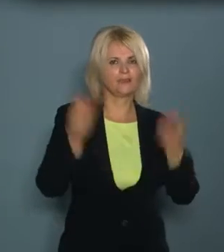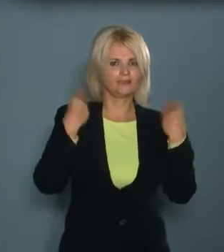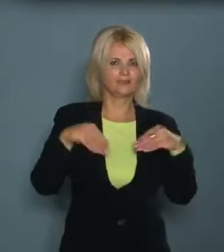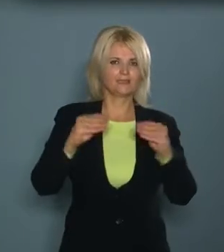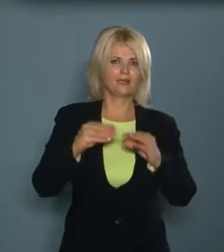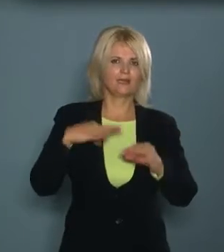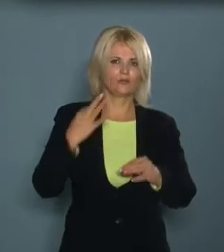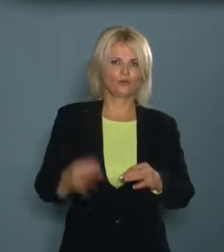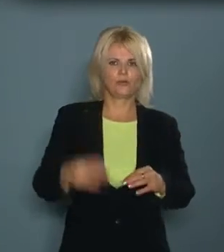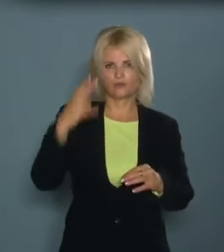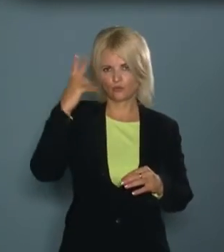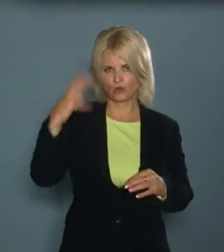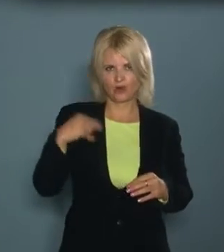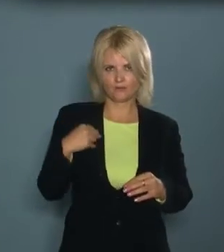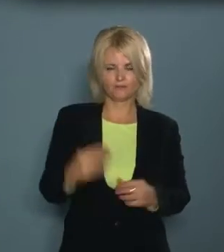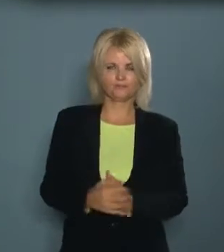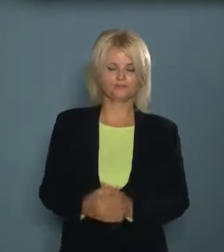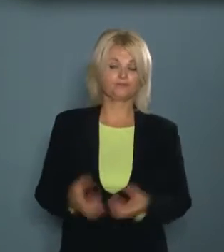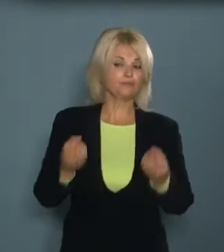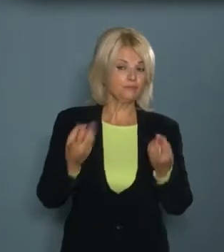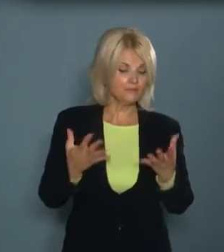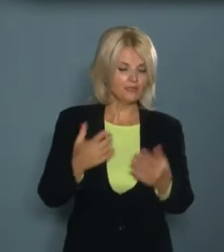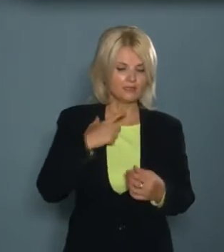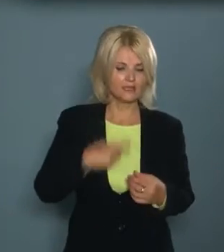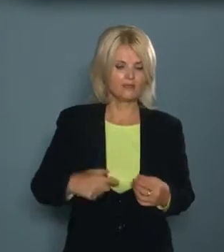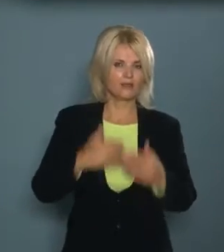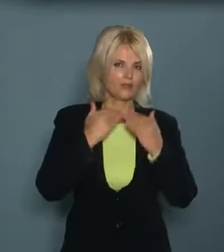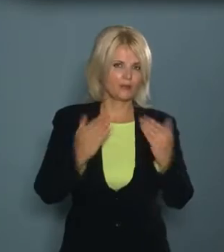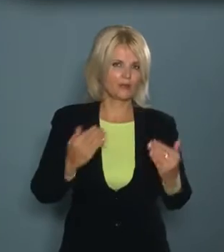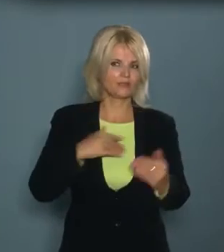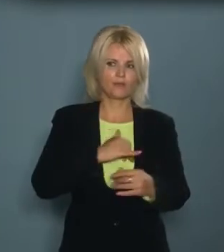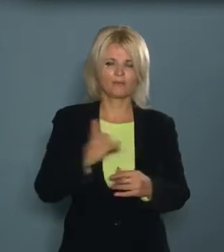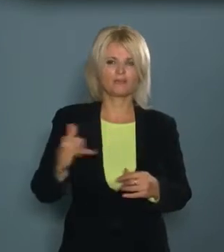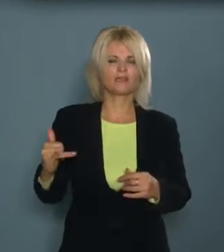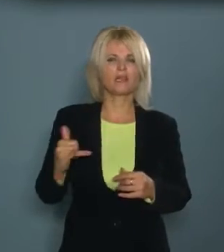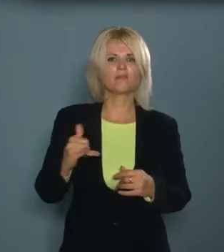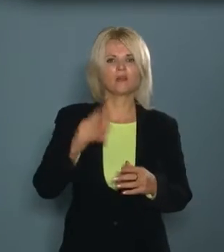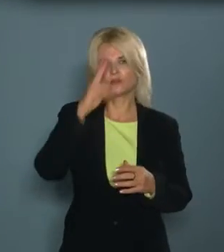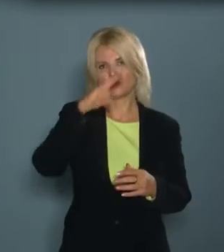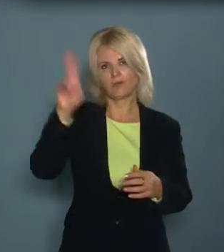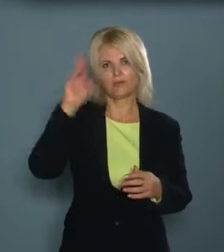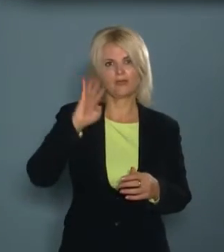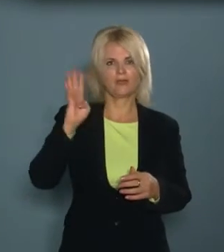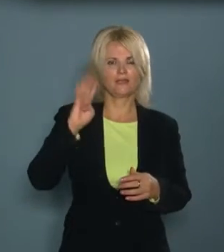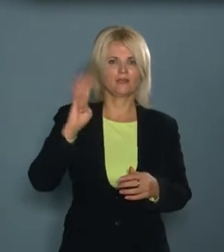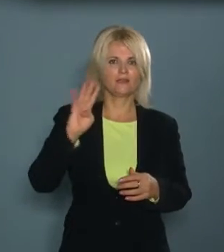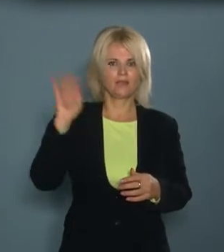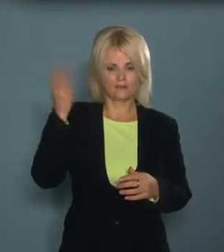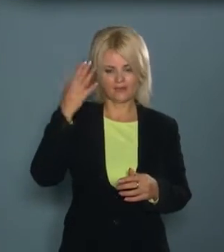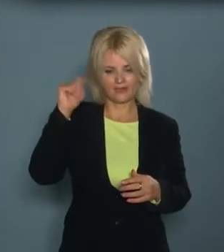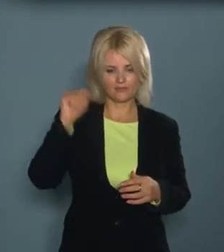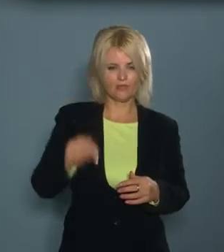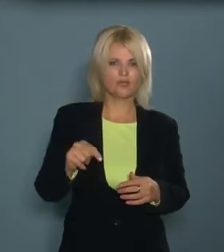Tisztelt Hölgyeim és Uraim! Engedjék meg, hogy személyesen is megköszönjem, hogy minden év november 4-én kegyelettel emlékezünk